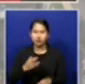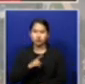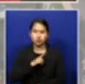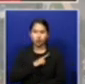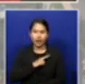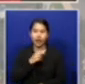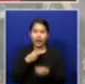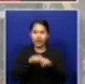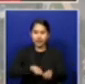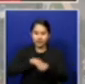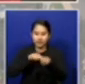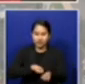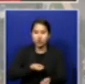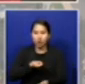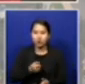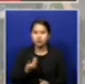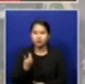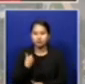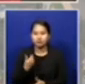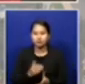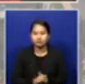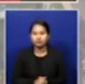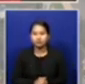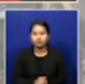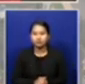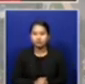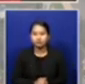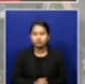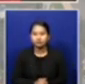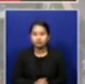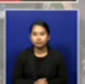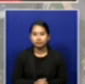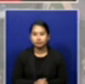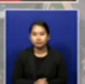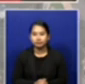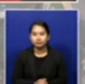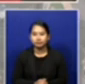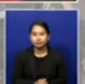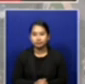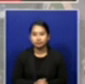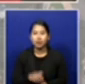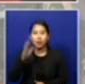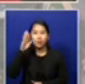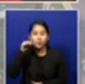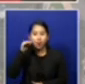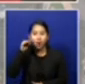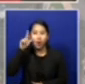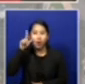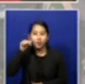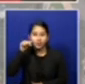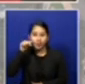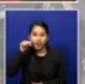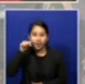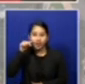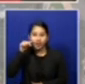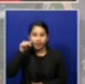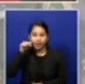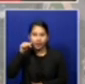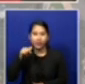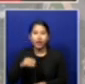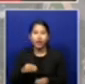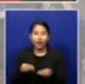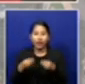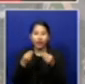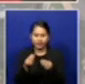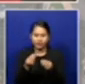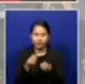อยู่ในกรณีนี้ครับพ่อแม่ให้ลูกหลานลงชื่อเ